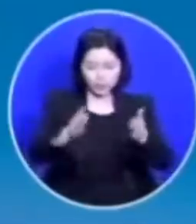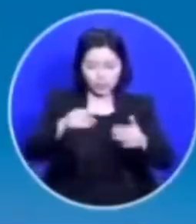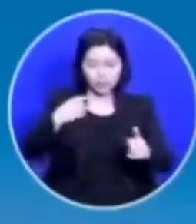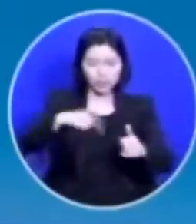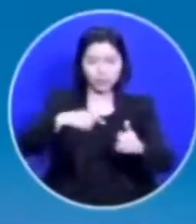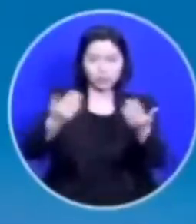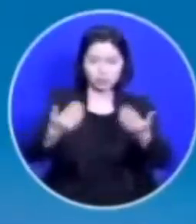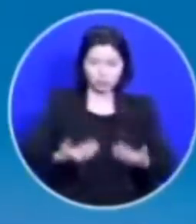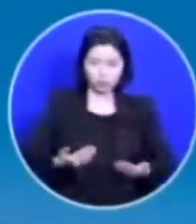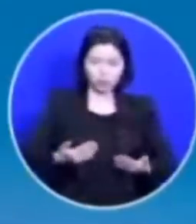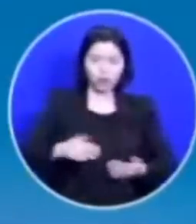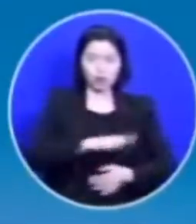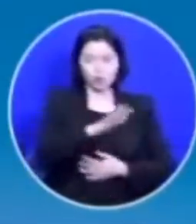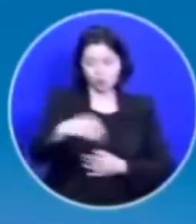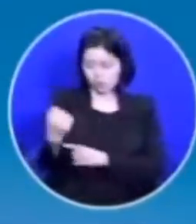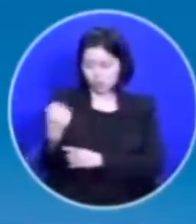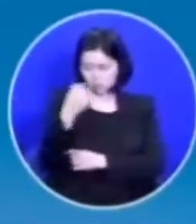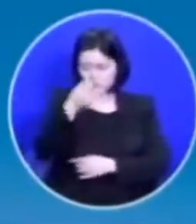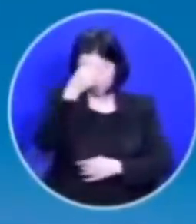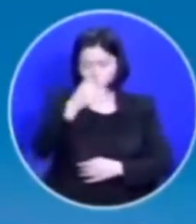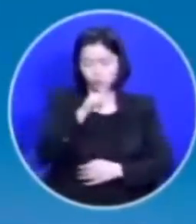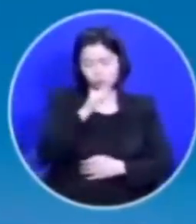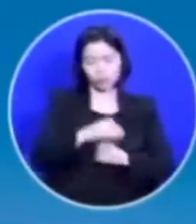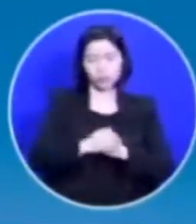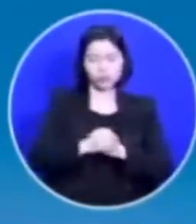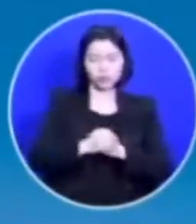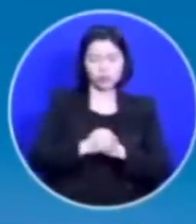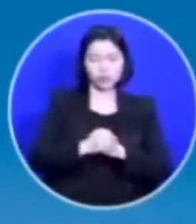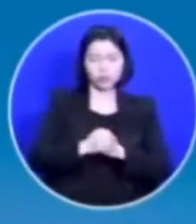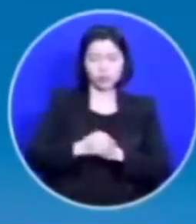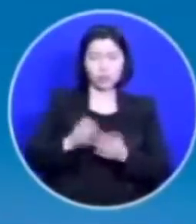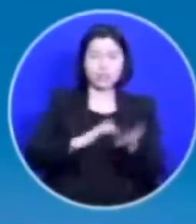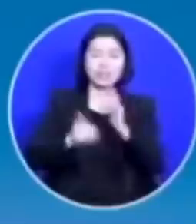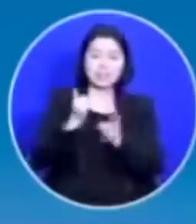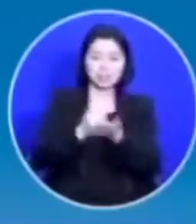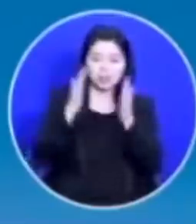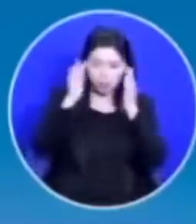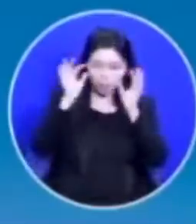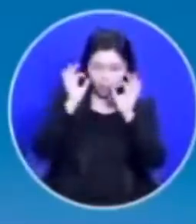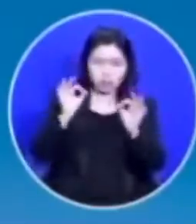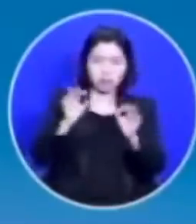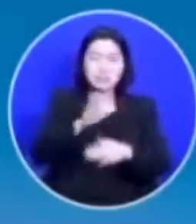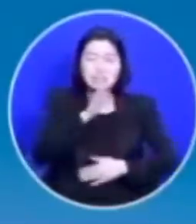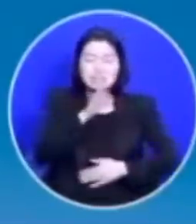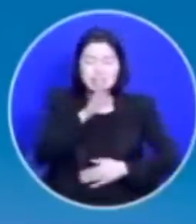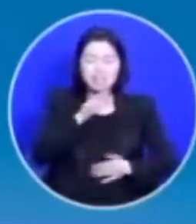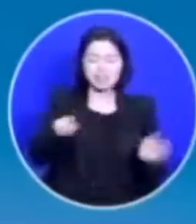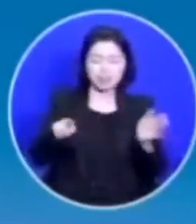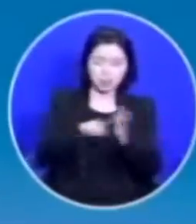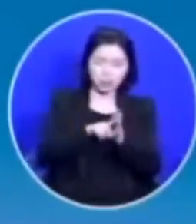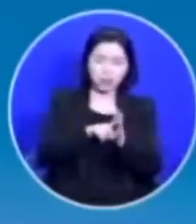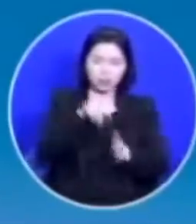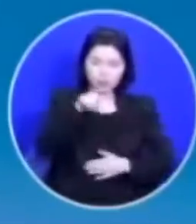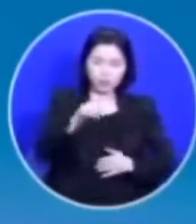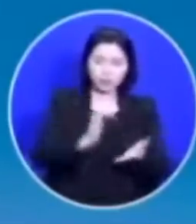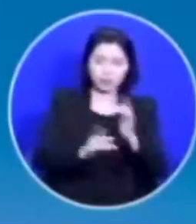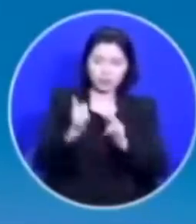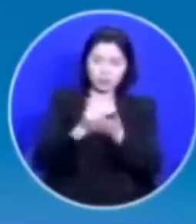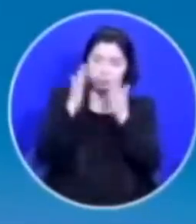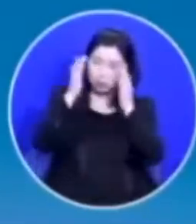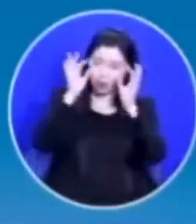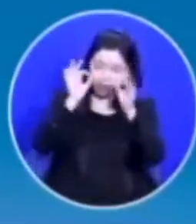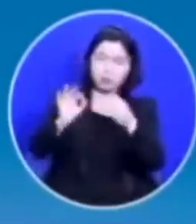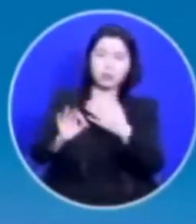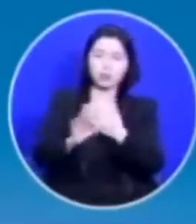우리에게 능력도 주십니다 예수님 바라보기만 진짜 예수님을 믿고 그 예수님을 바라 보기만